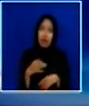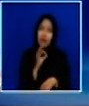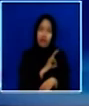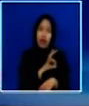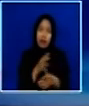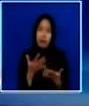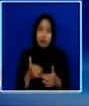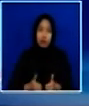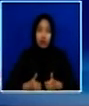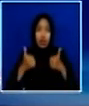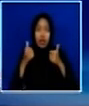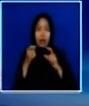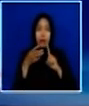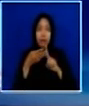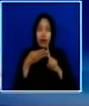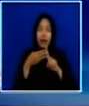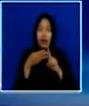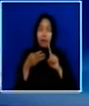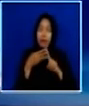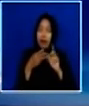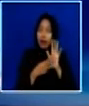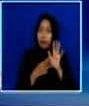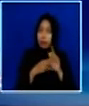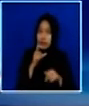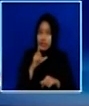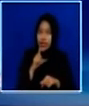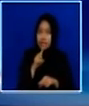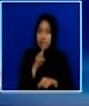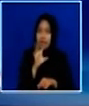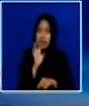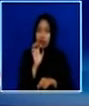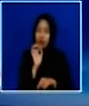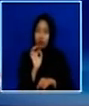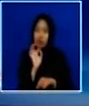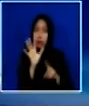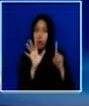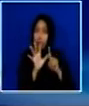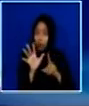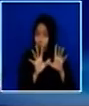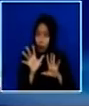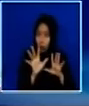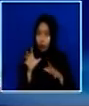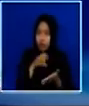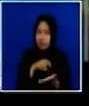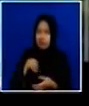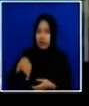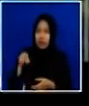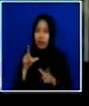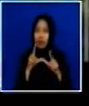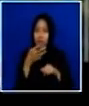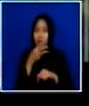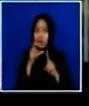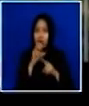mencerdaskan by yang ke 110 di desa widoro Kecamatan Donorojo